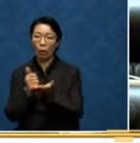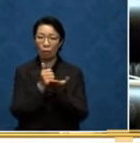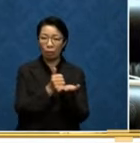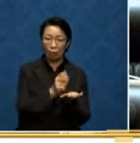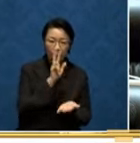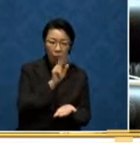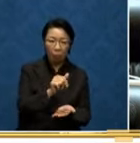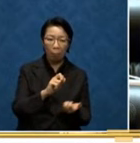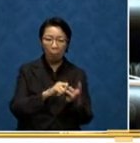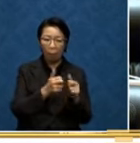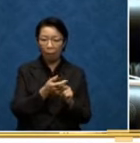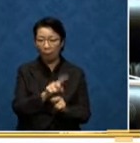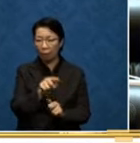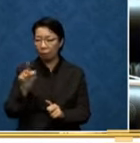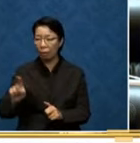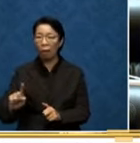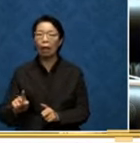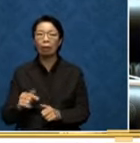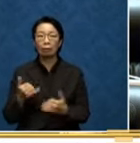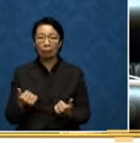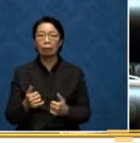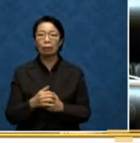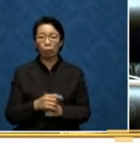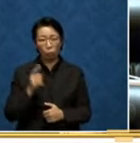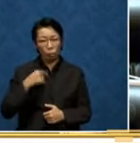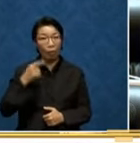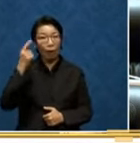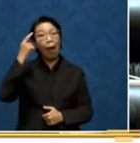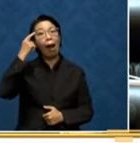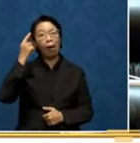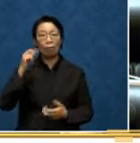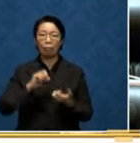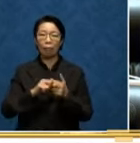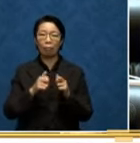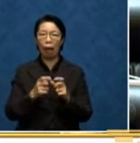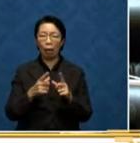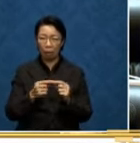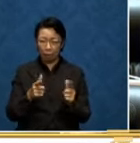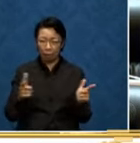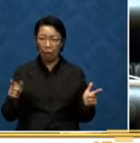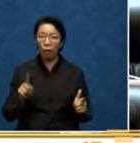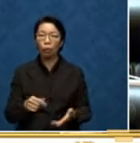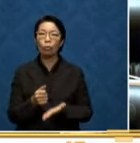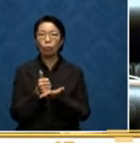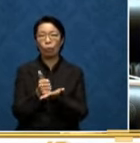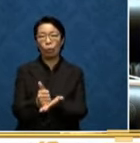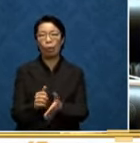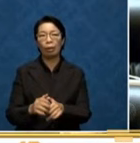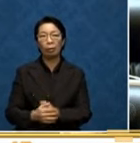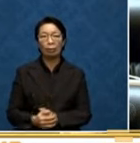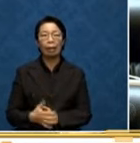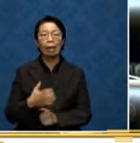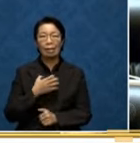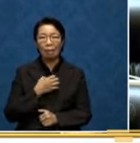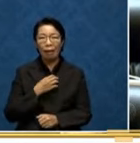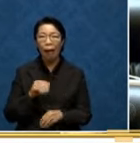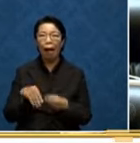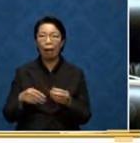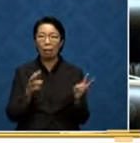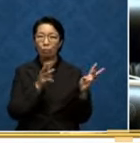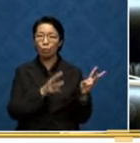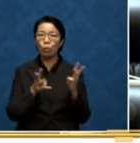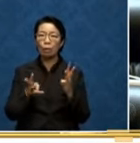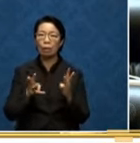นะครับรวมถึงที่จะตระหนักรู้ในปัญหาซึ่งก็เป็นเรื่องใหญ่นะครับแล้วก็อยากจะให้มีมาตรการเชิงรุ